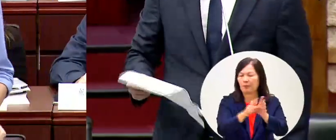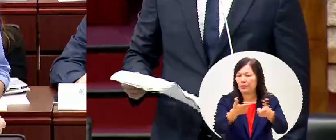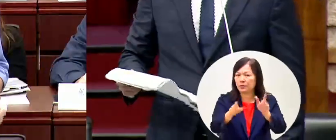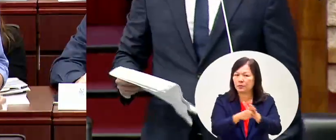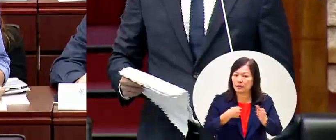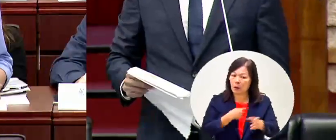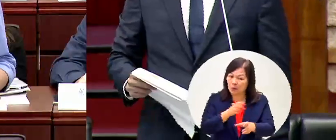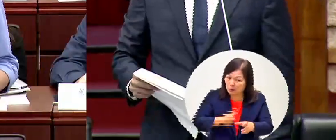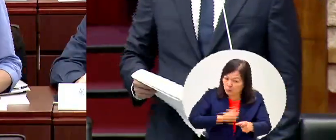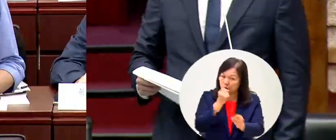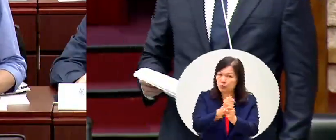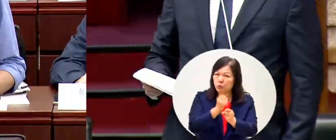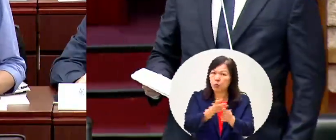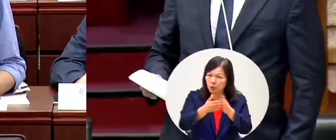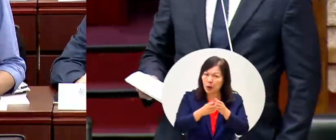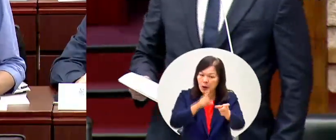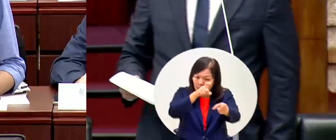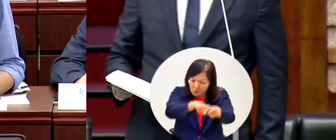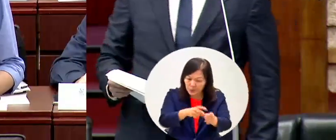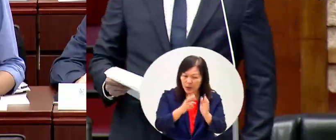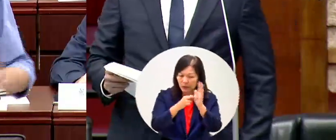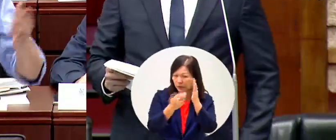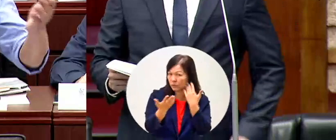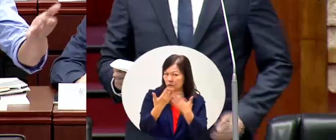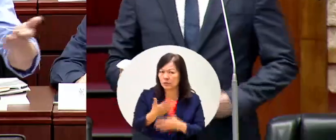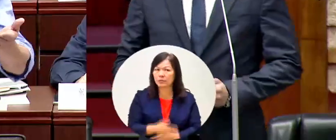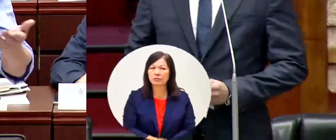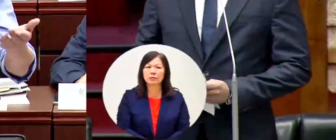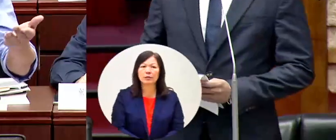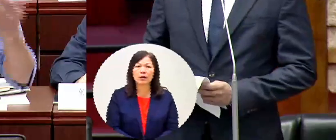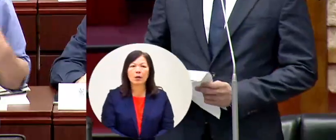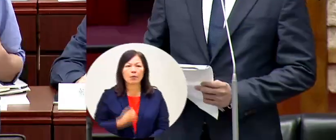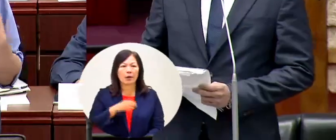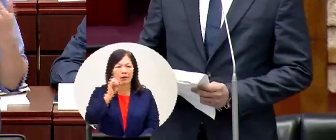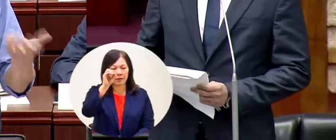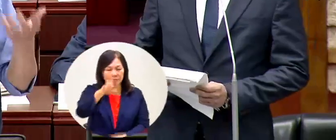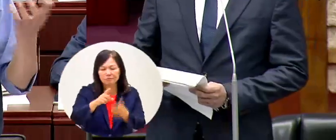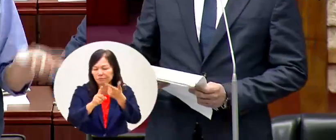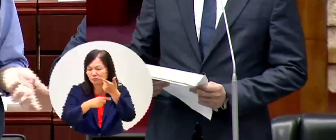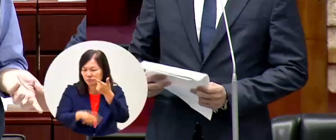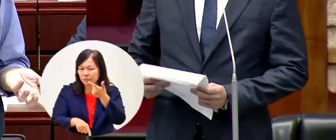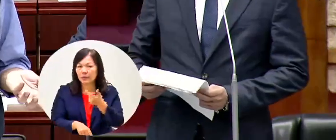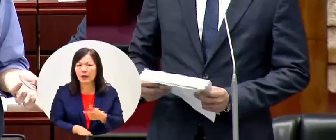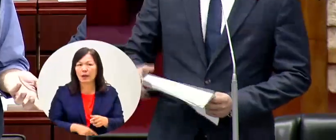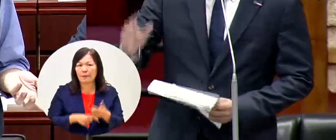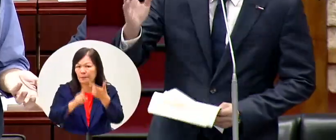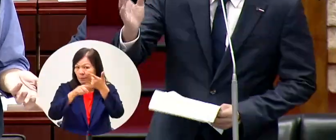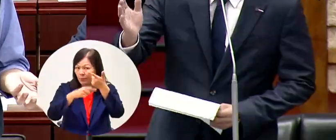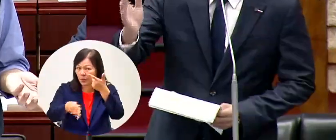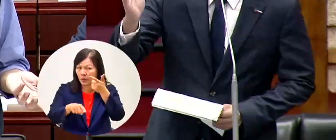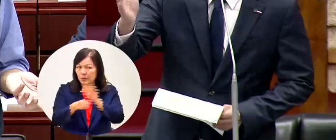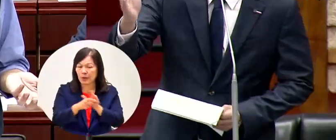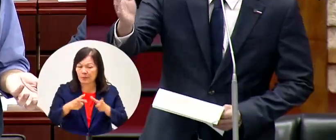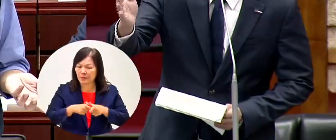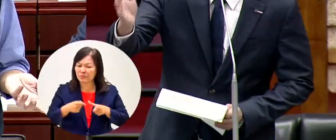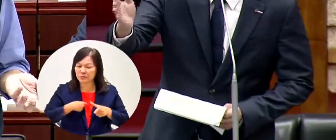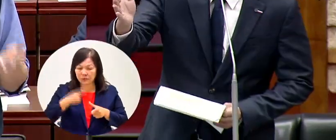楚。 跟六位议员报告，我相信六位议员在座内心都希望高雄变全台首富。 市